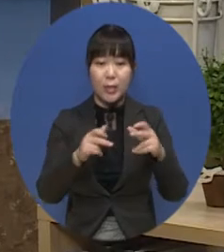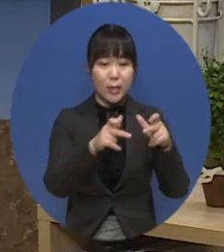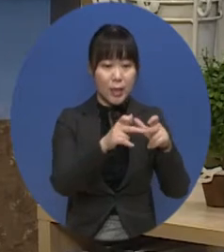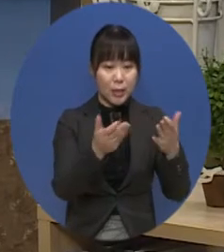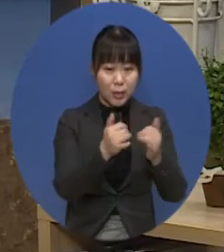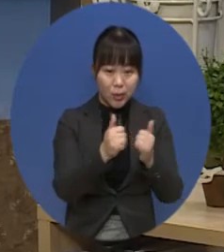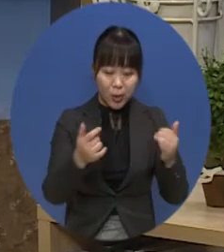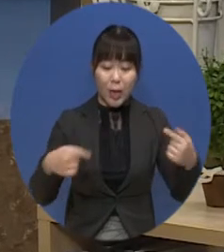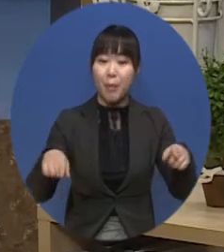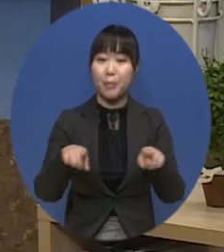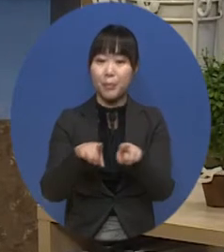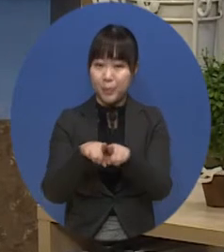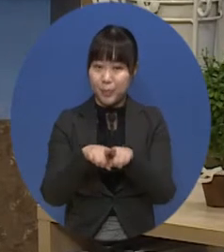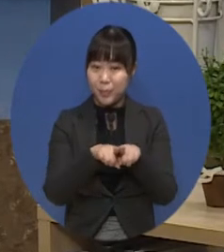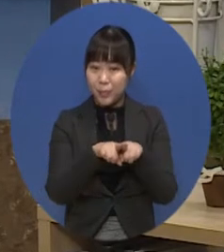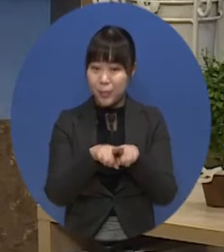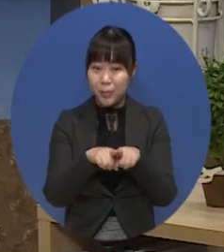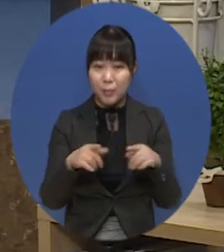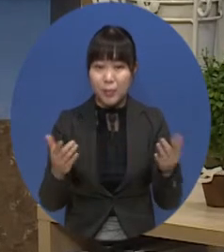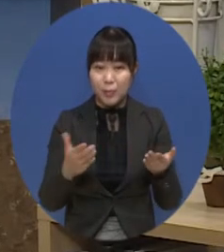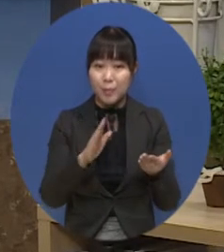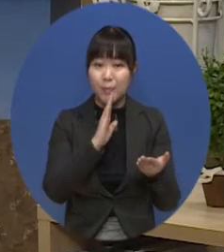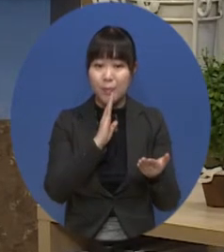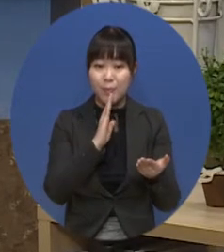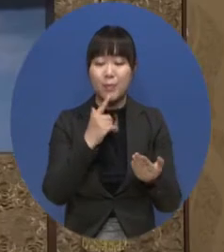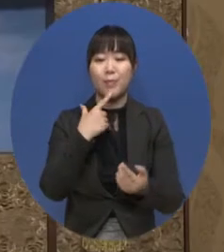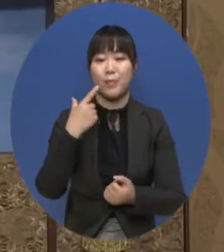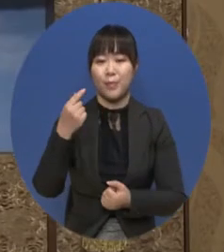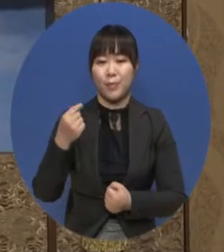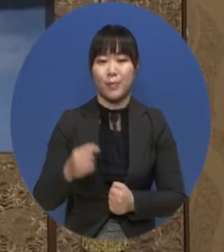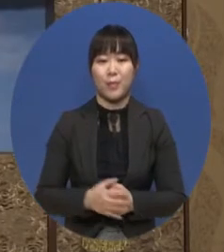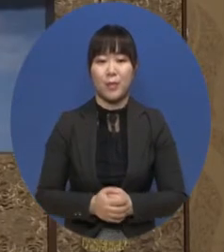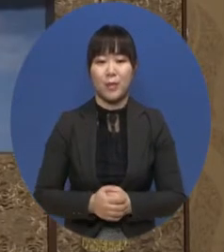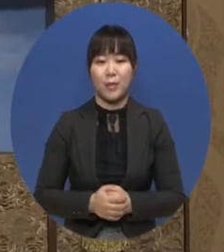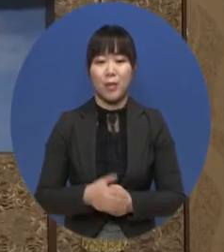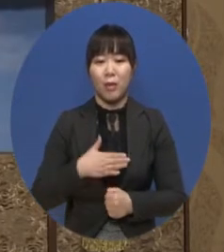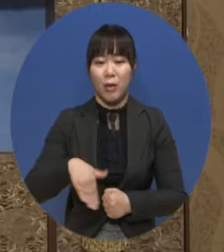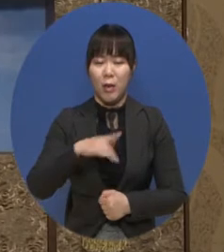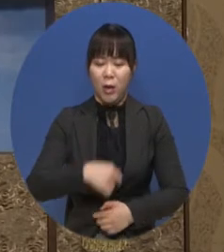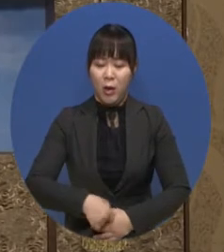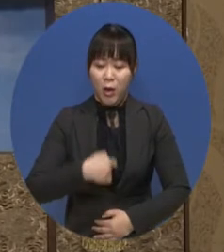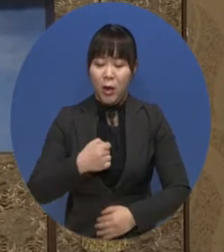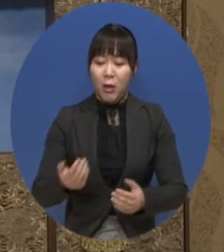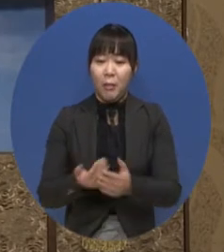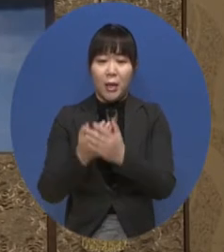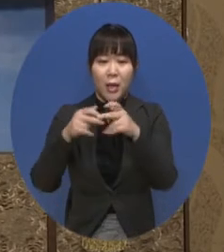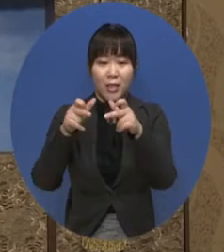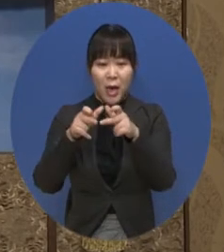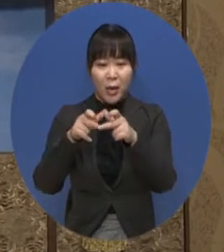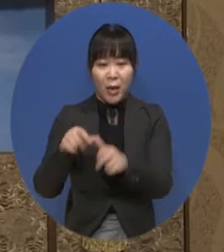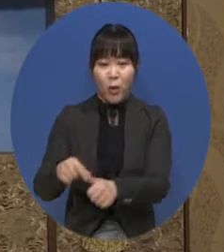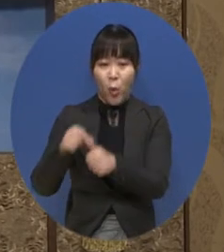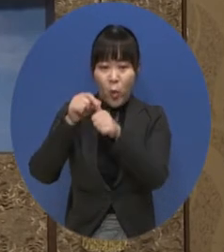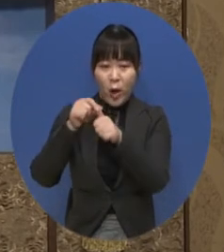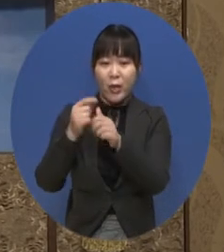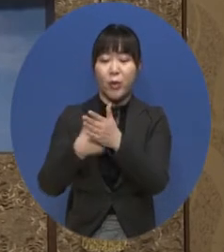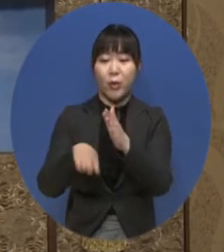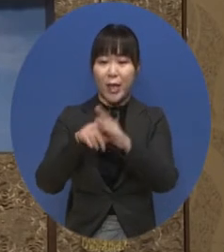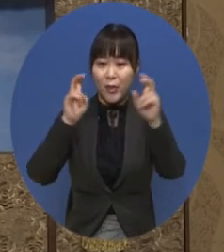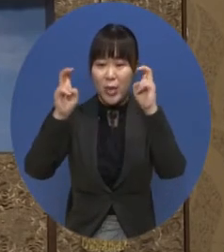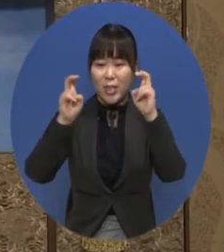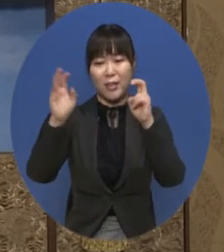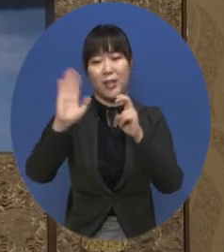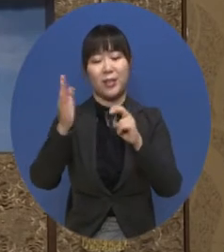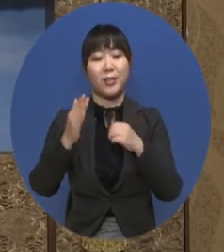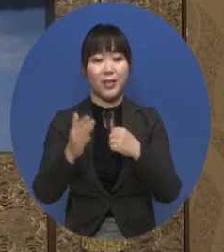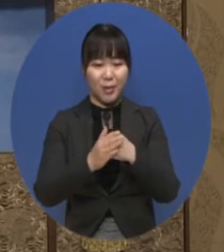장애인 직원하고 함께 근무를 하고 있는 건가요? 네. 근데 저희는 사실은 발달장애인을 고용하기 위한 회사는 아니기 때문에